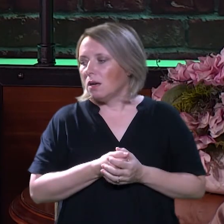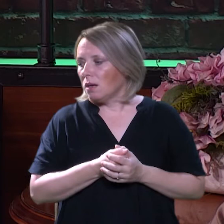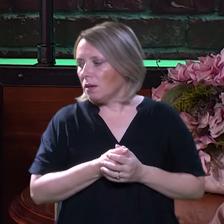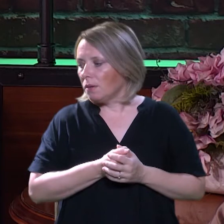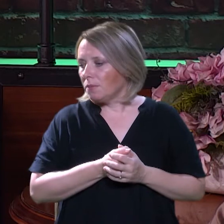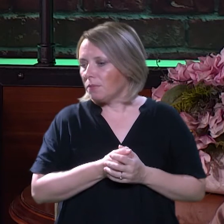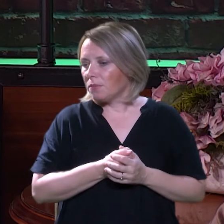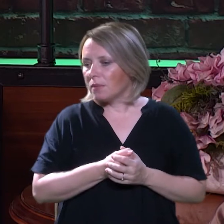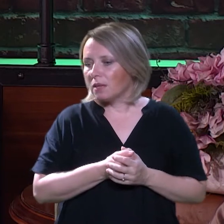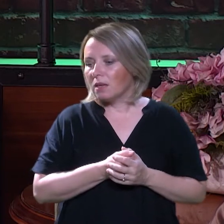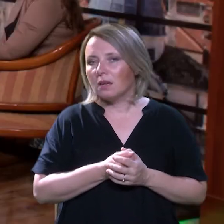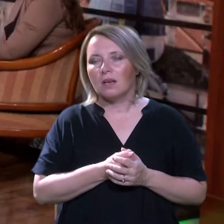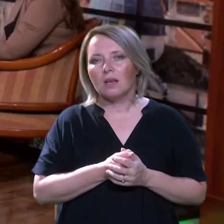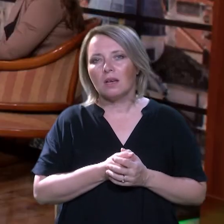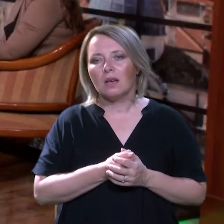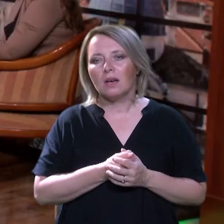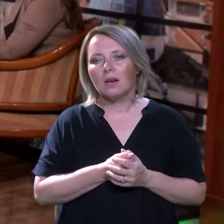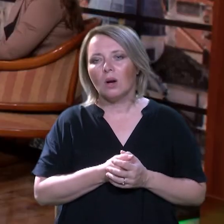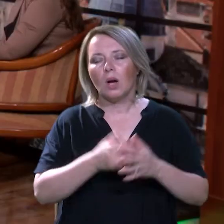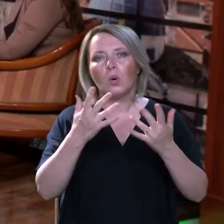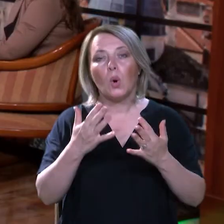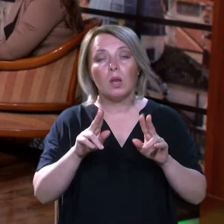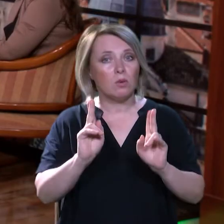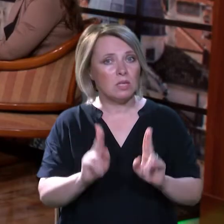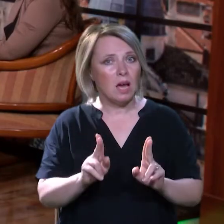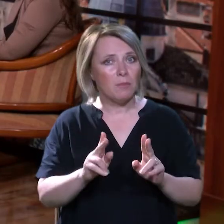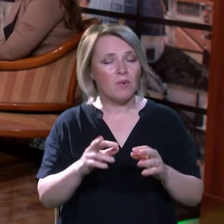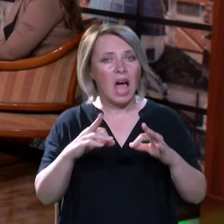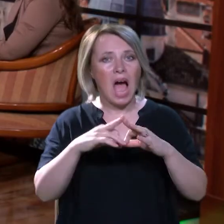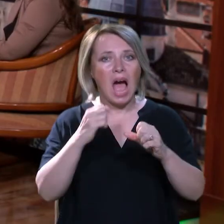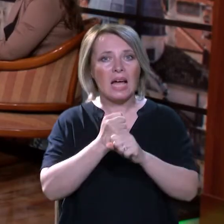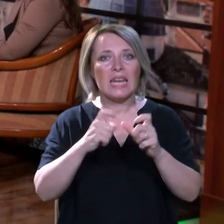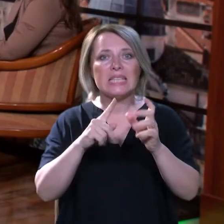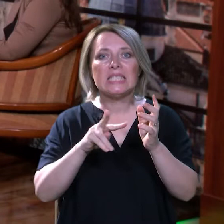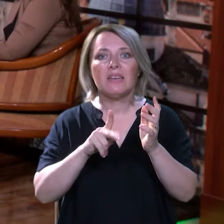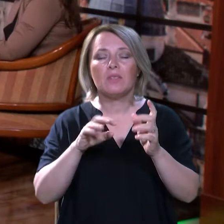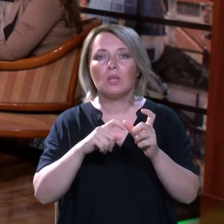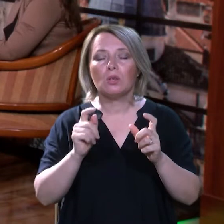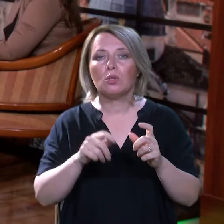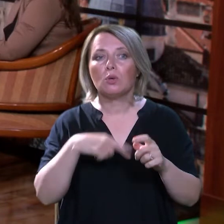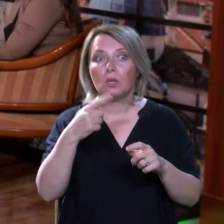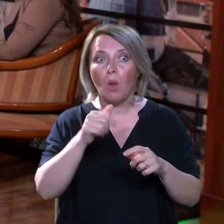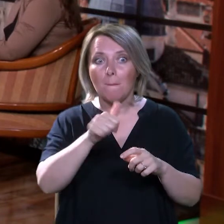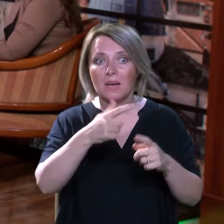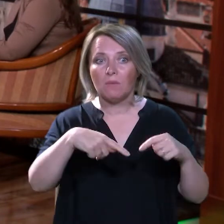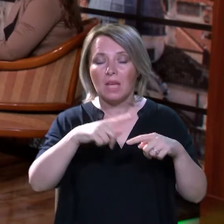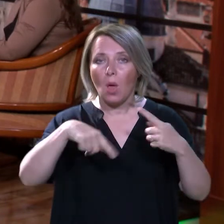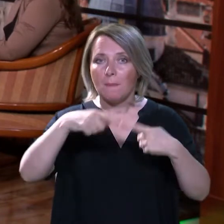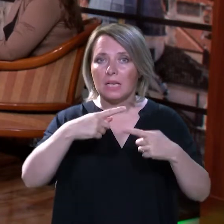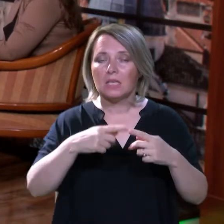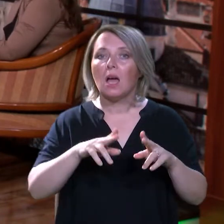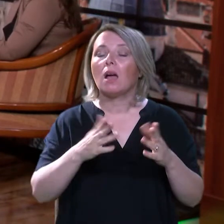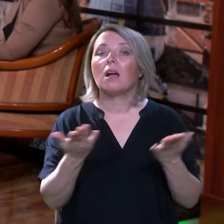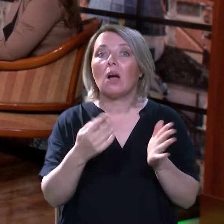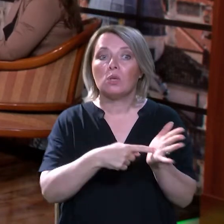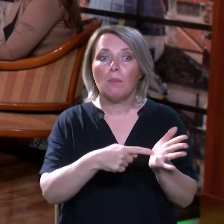Oprostite, možete samo ovaj dio ponoviti konkretno što ste... Koliko zapravo ta agresivnost o kojoj ste pričali u prvom dijelu emisije,